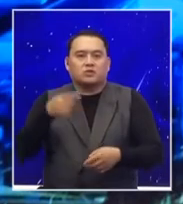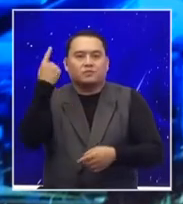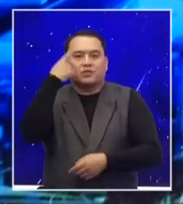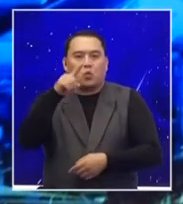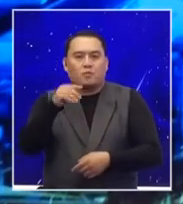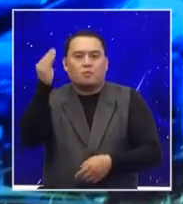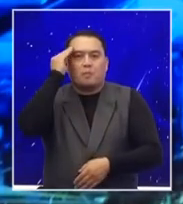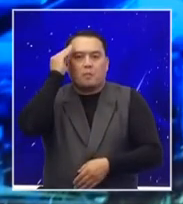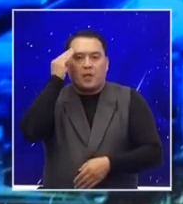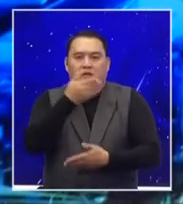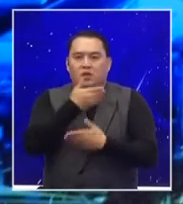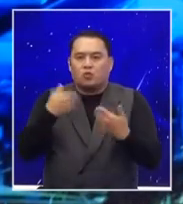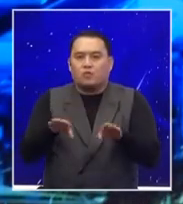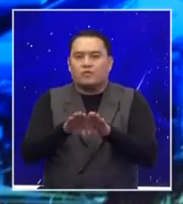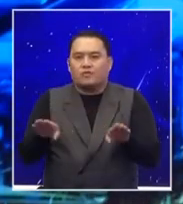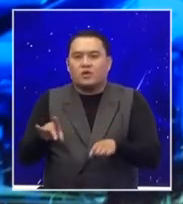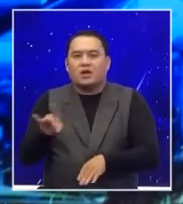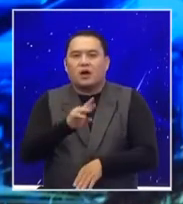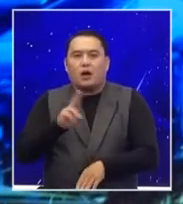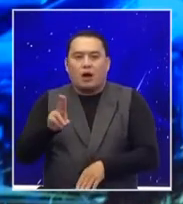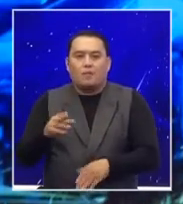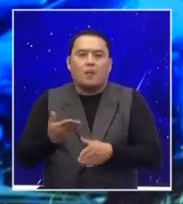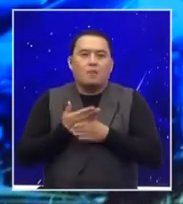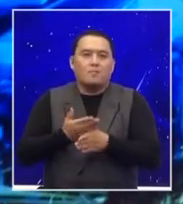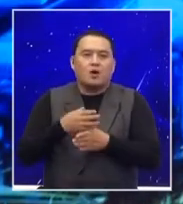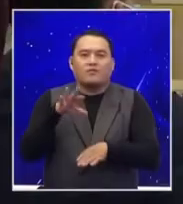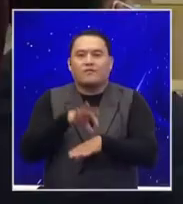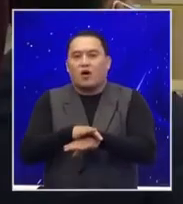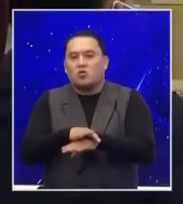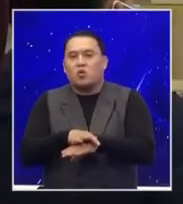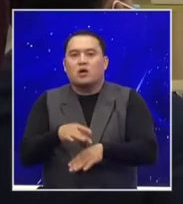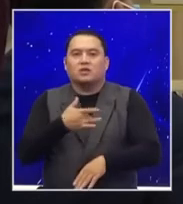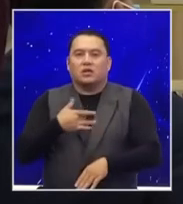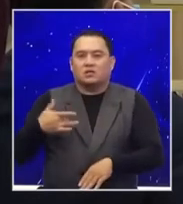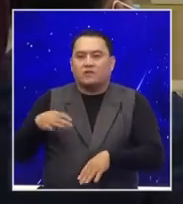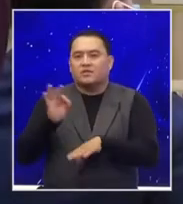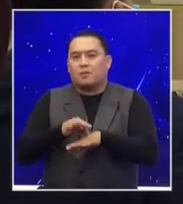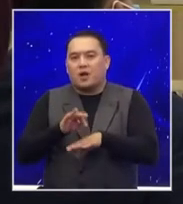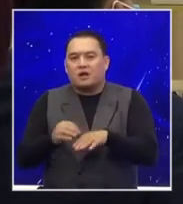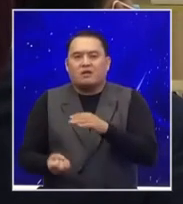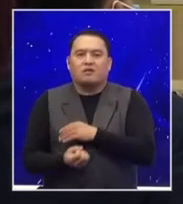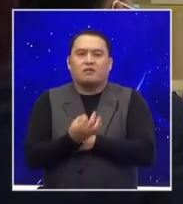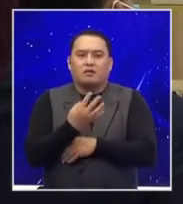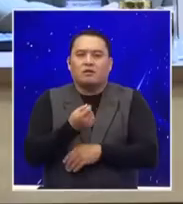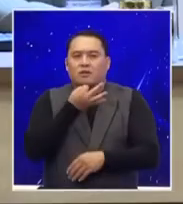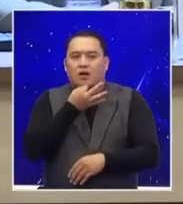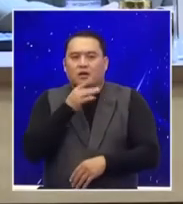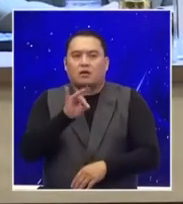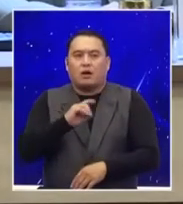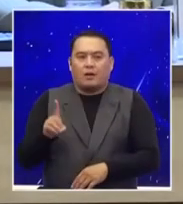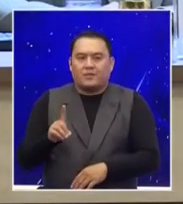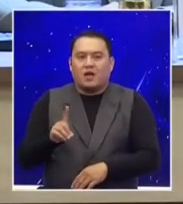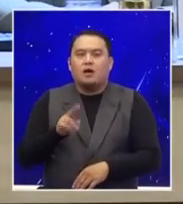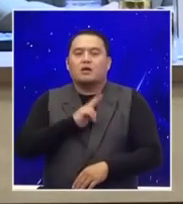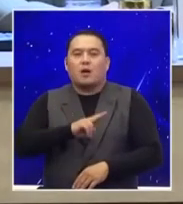области. Метод, не имеющий аналогов по республике, помогает также выявить и онкологические образования на ранней стадии заболевания.